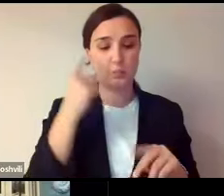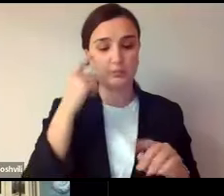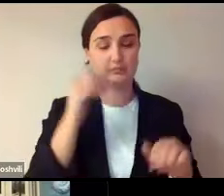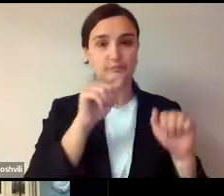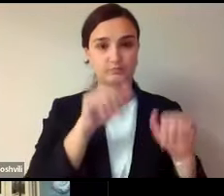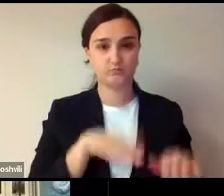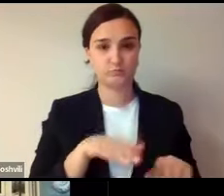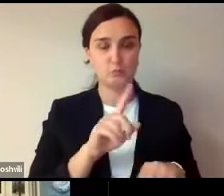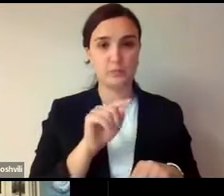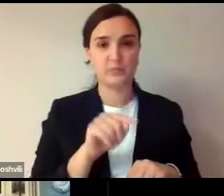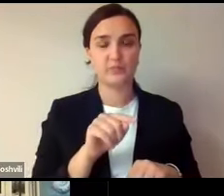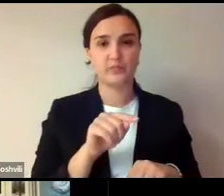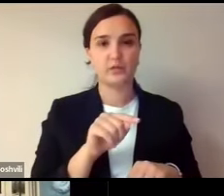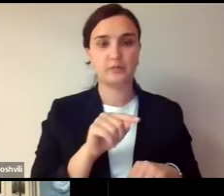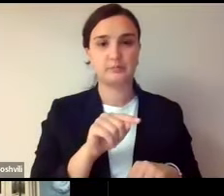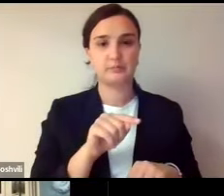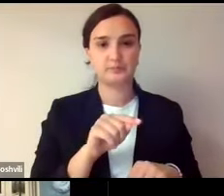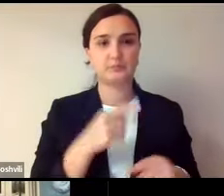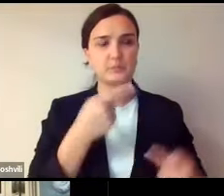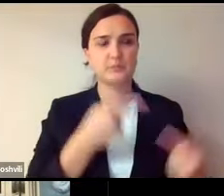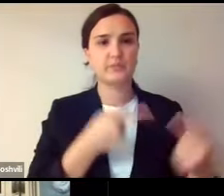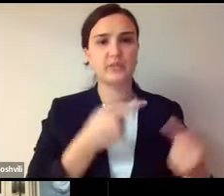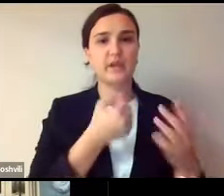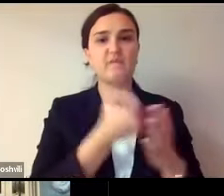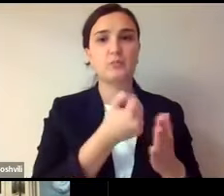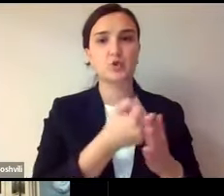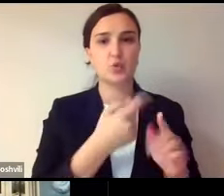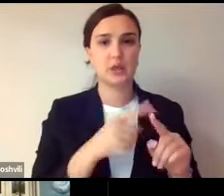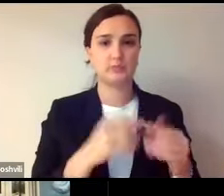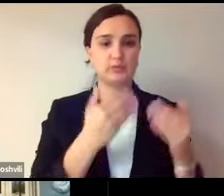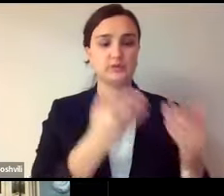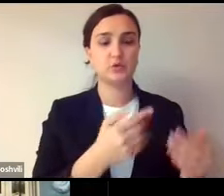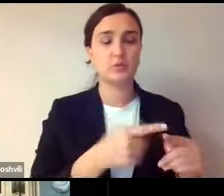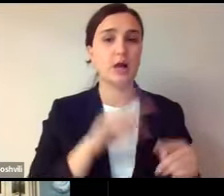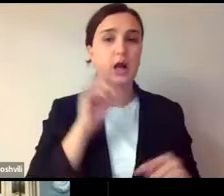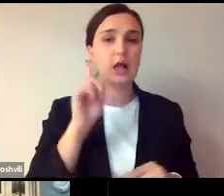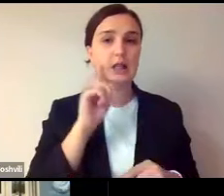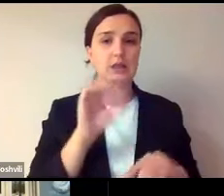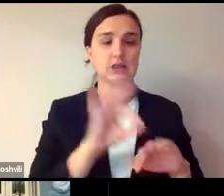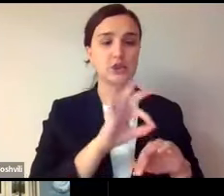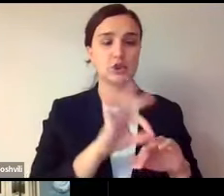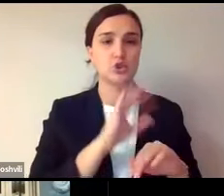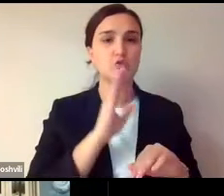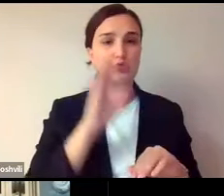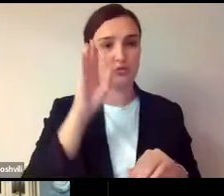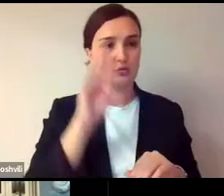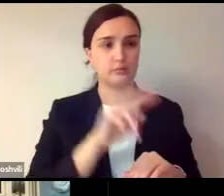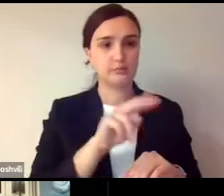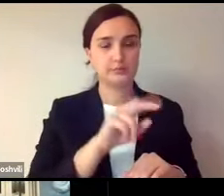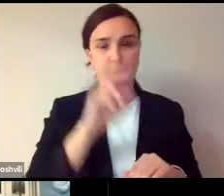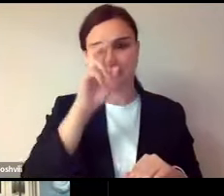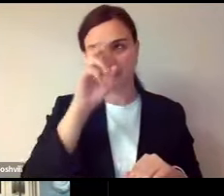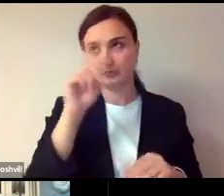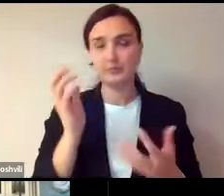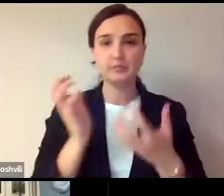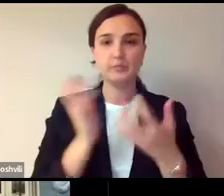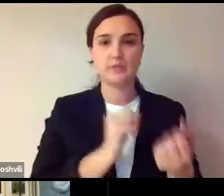რომ გვებრძოლა იმისთვის, რომ ამ ახალგაზრდა ცოლ-ქმარს სახელმწიფოსგან